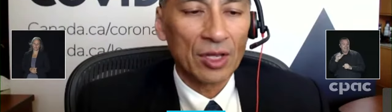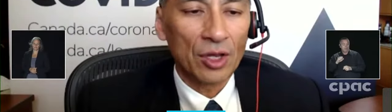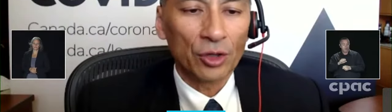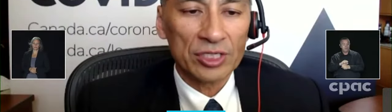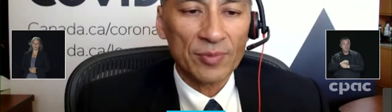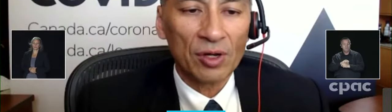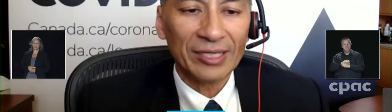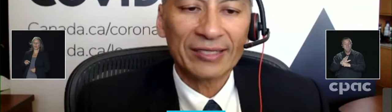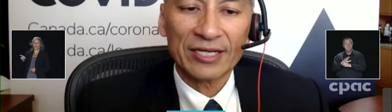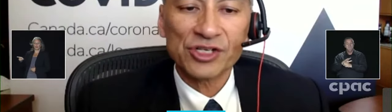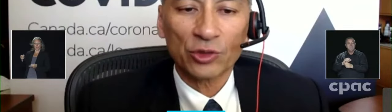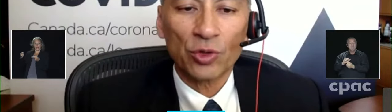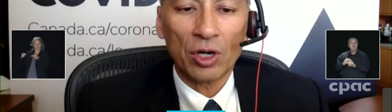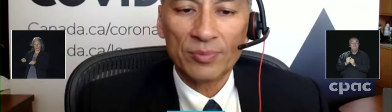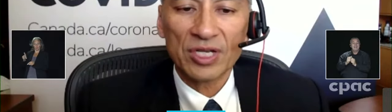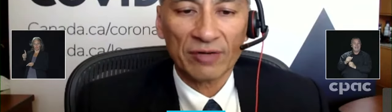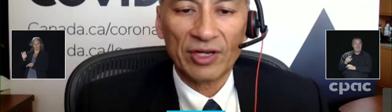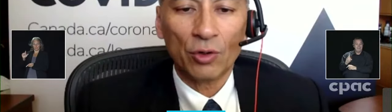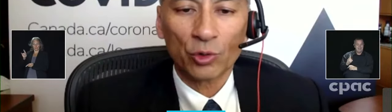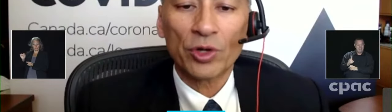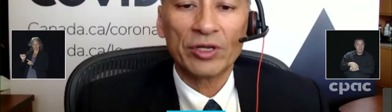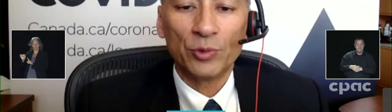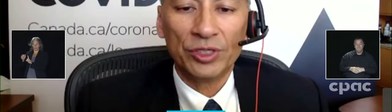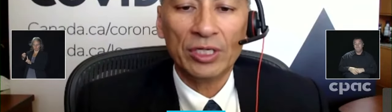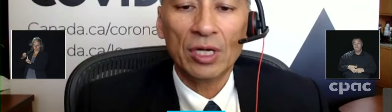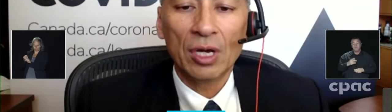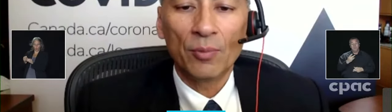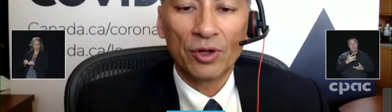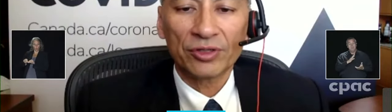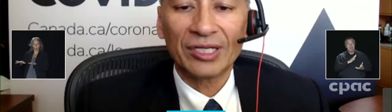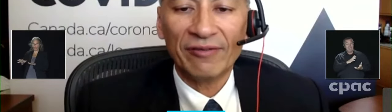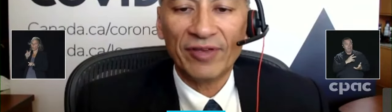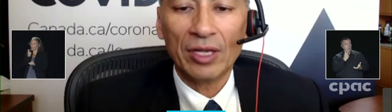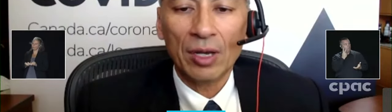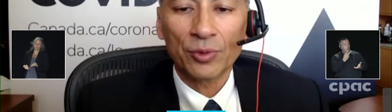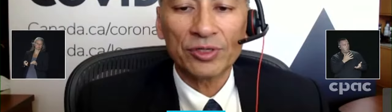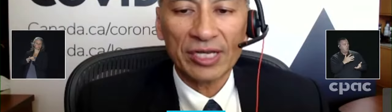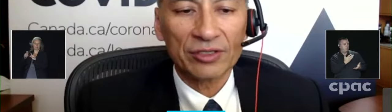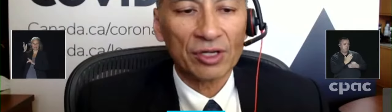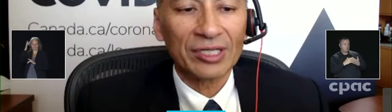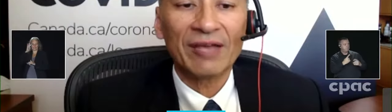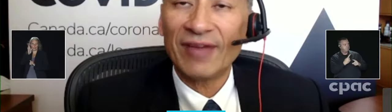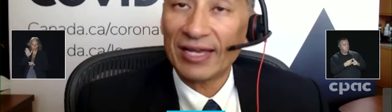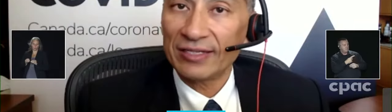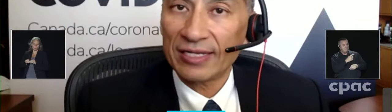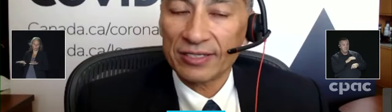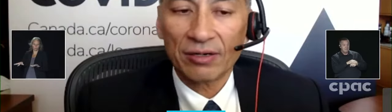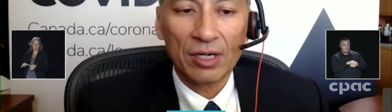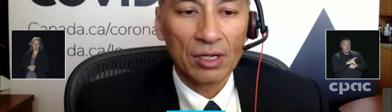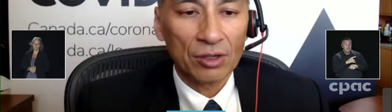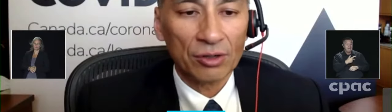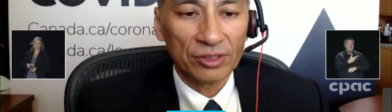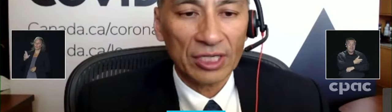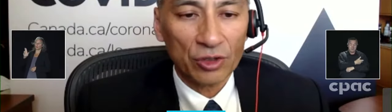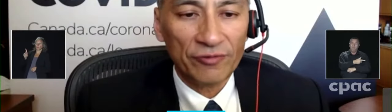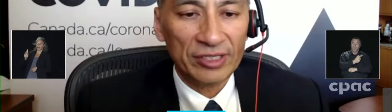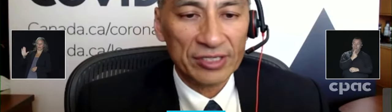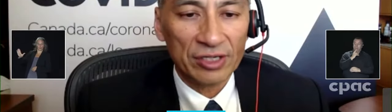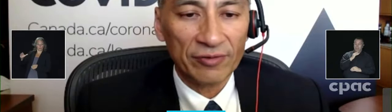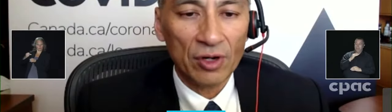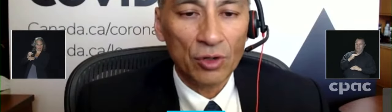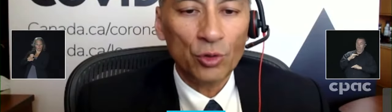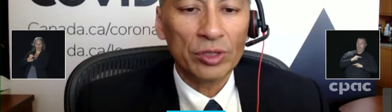Delta. Heureusement, la trajectoire observée au Royaume-Uni montre l'effet protecteur de la vaccination contre